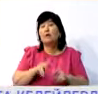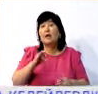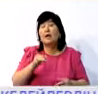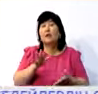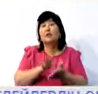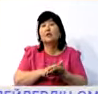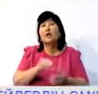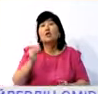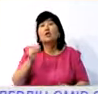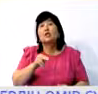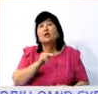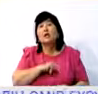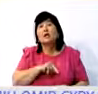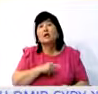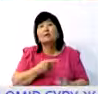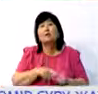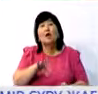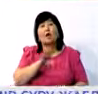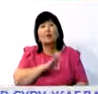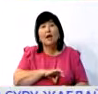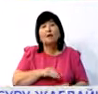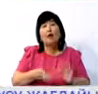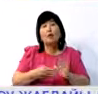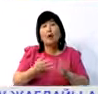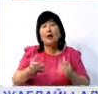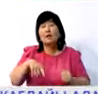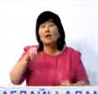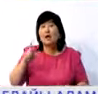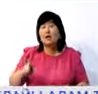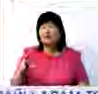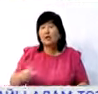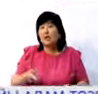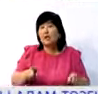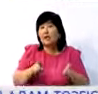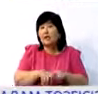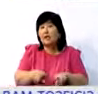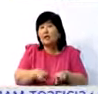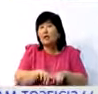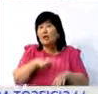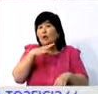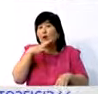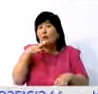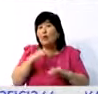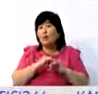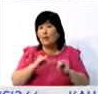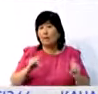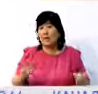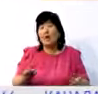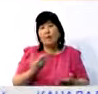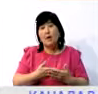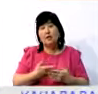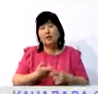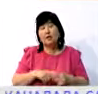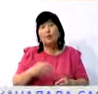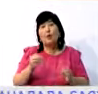Ал шиелде қызмет бабын асыра пайдаланып, паралған шенеуніктер қатары жіпке тізілген моншақтай көбейіп барады. Мәселен,